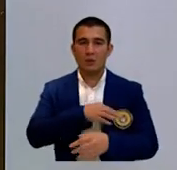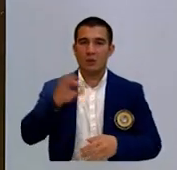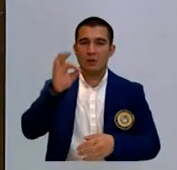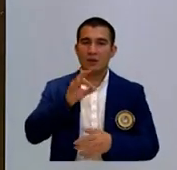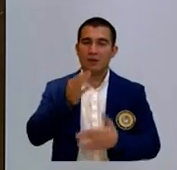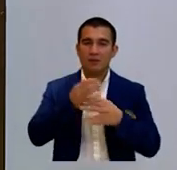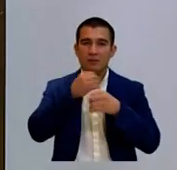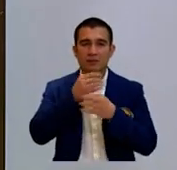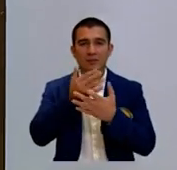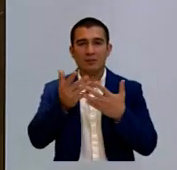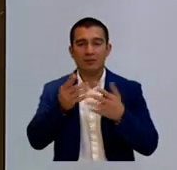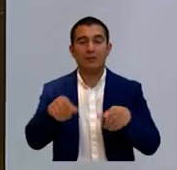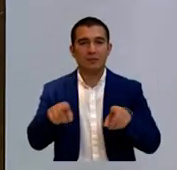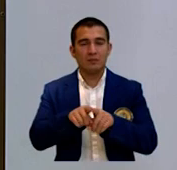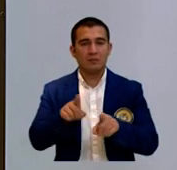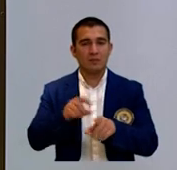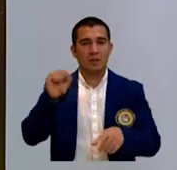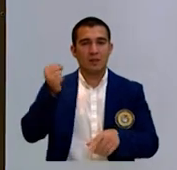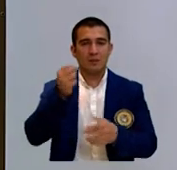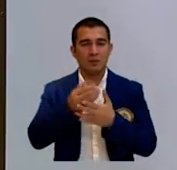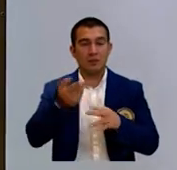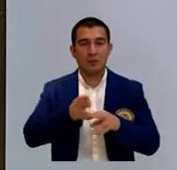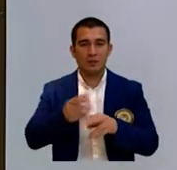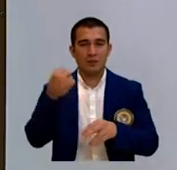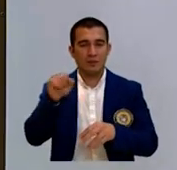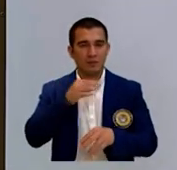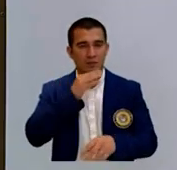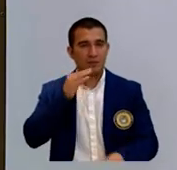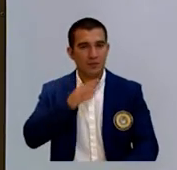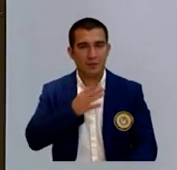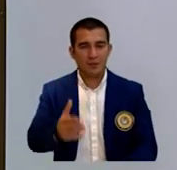balki adabiyot sohasida ham juda katta yutuqlarga erishildi.